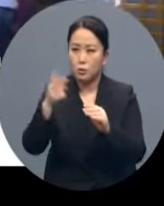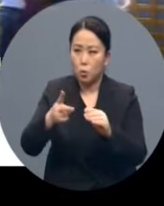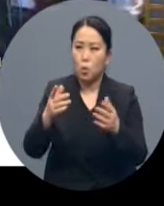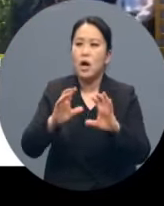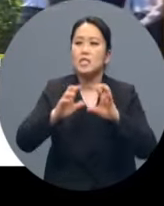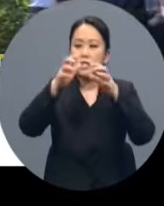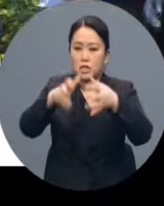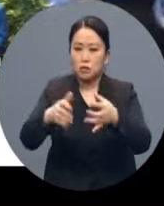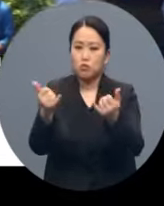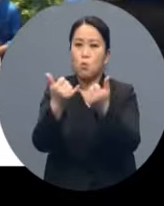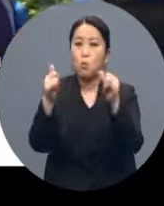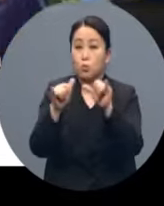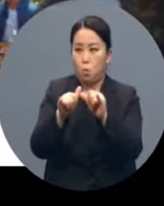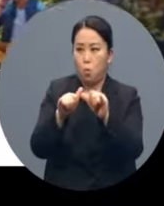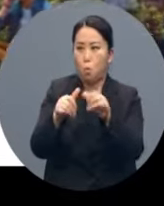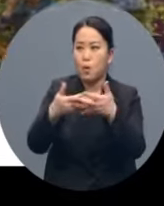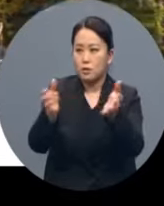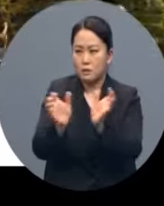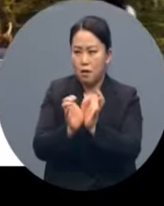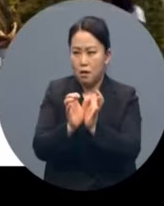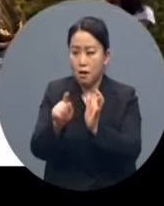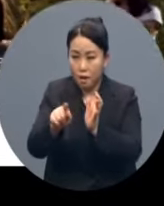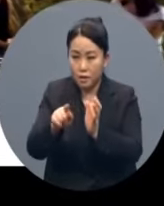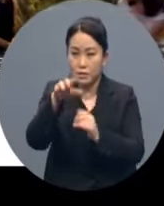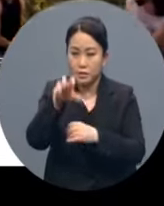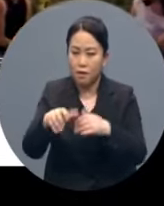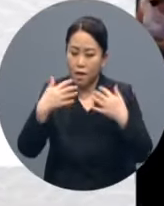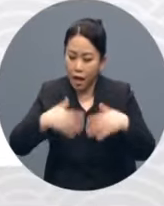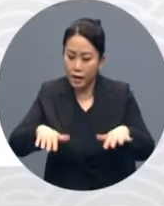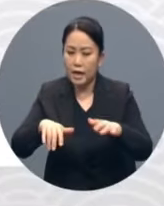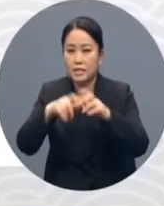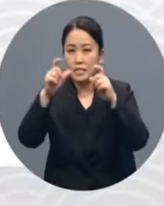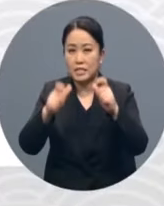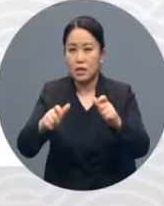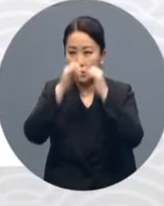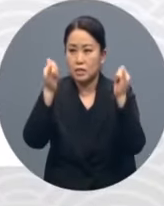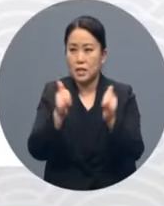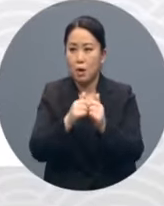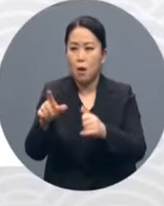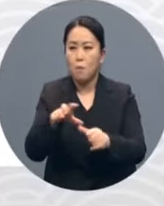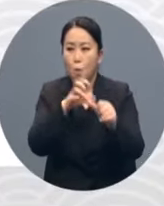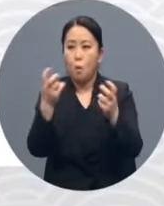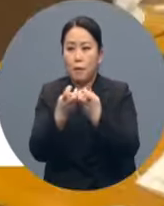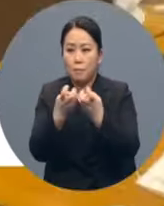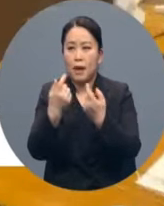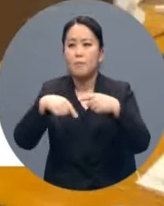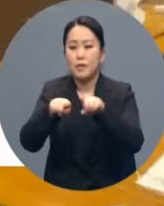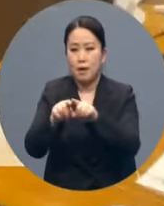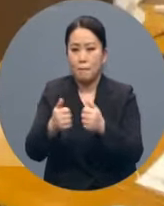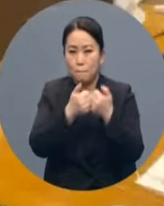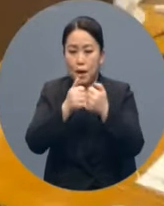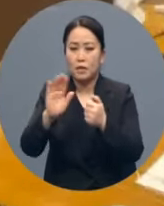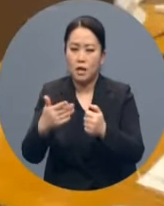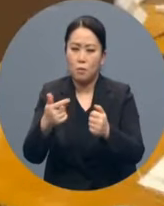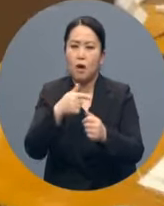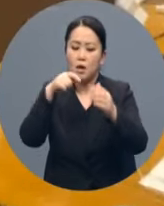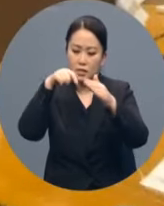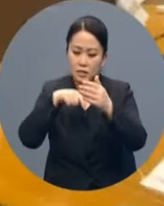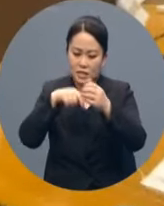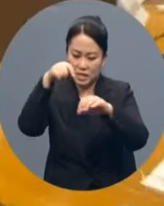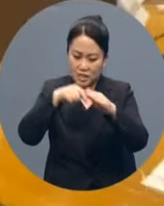change and protect local communities that are prone to climate-related risks.